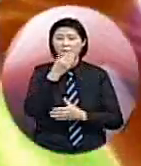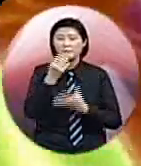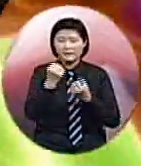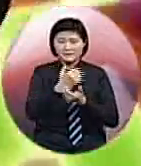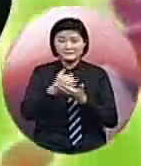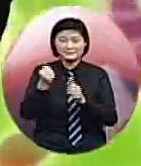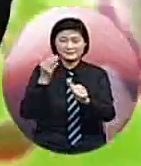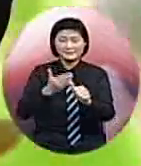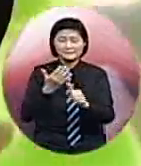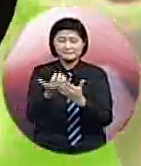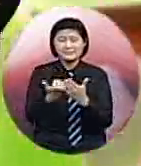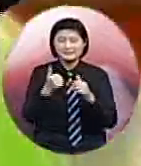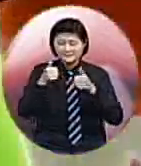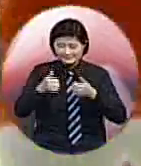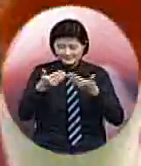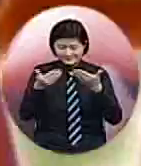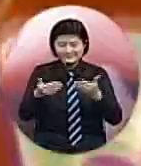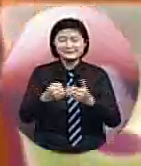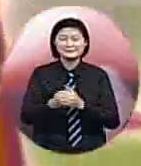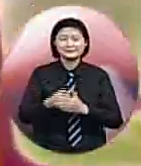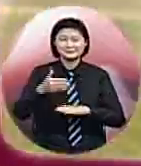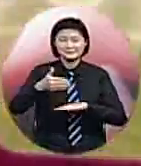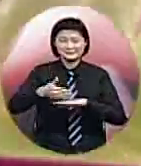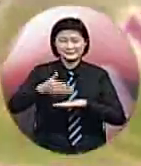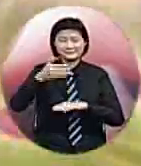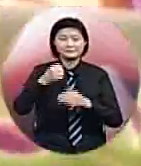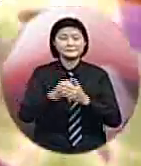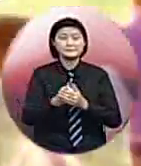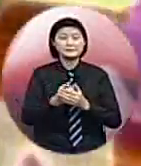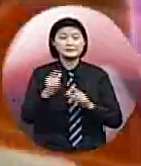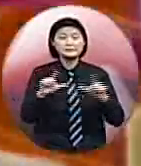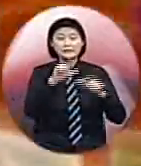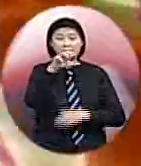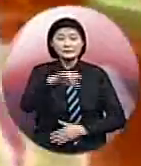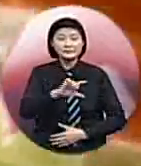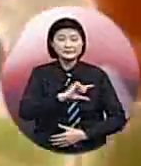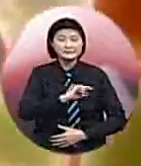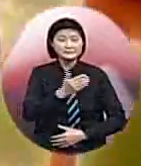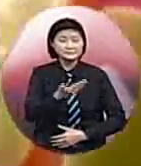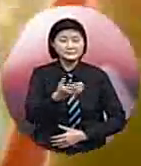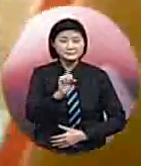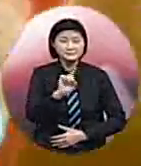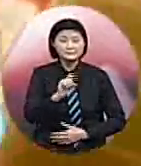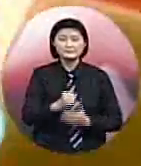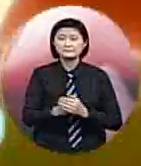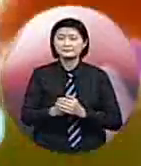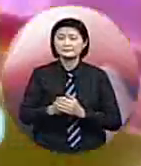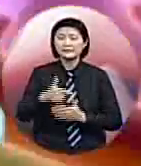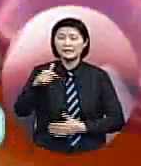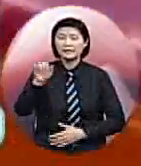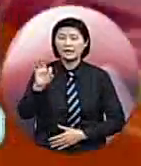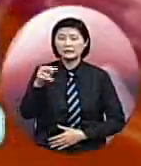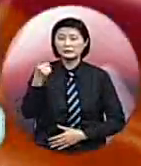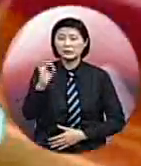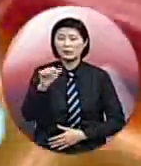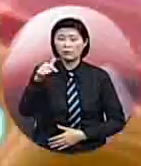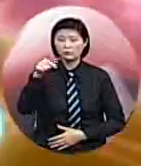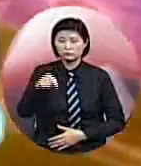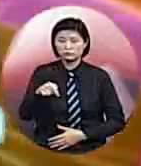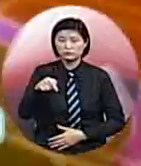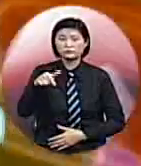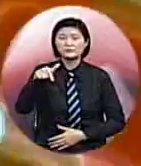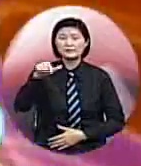많이 받으십시오. 예, 네, 감사합니다. 네. 자, 어디에 사시는 누구신지요? 예, 저 강동구 길동에 사는요.